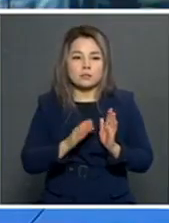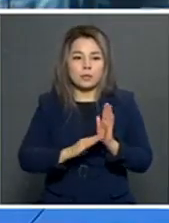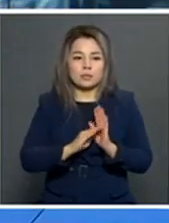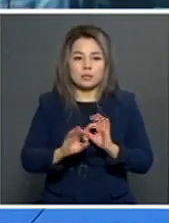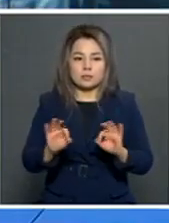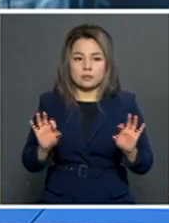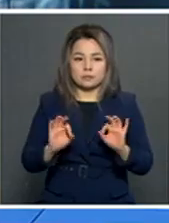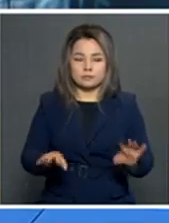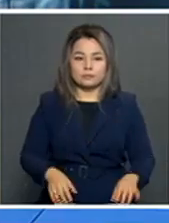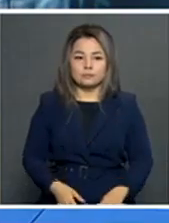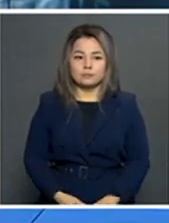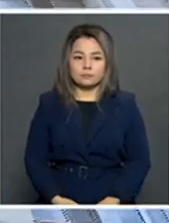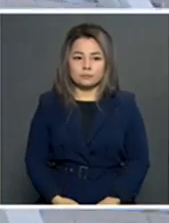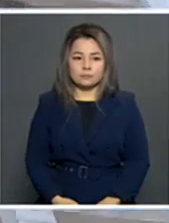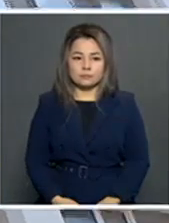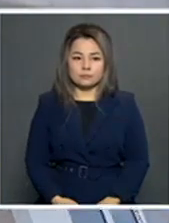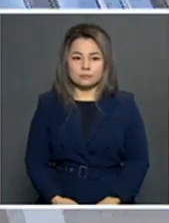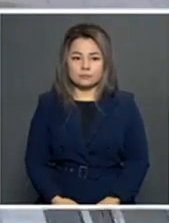қызы тарқатсын.